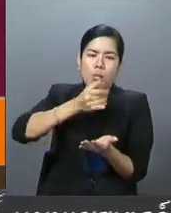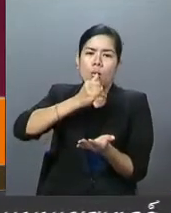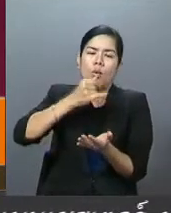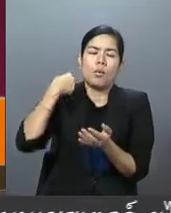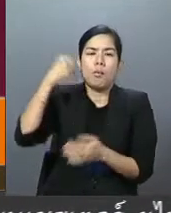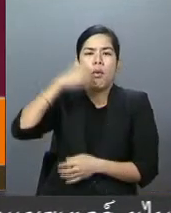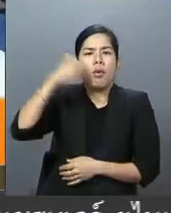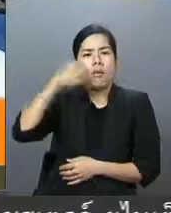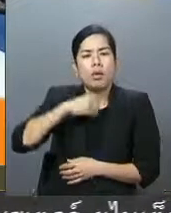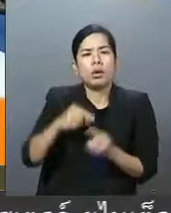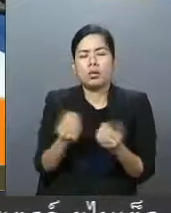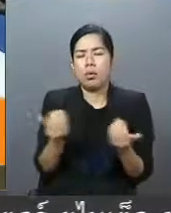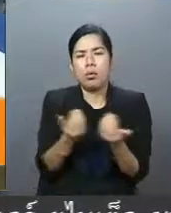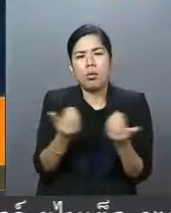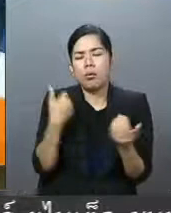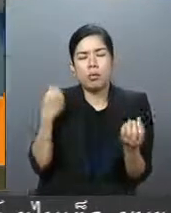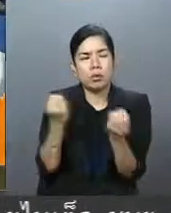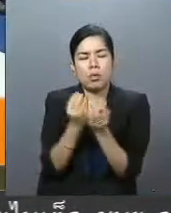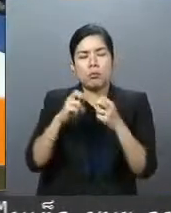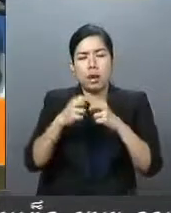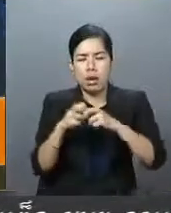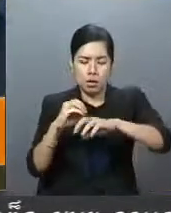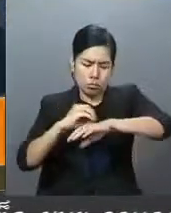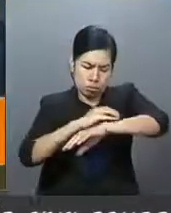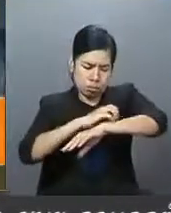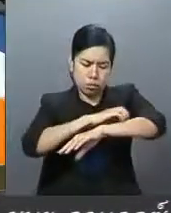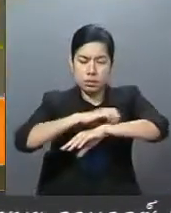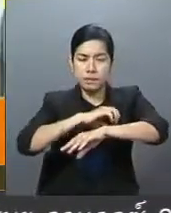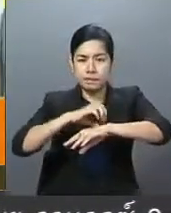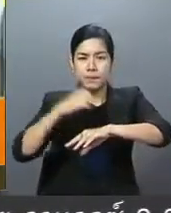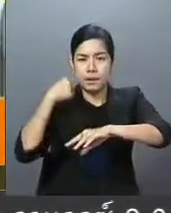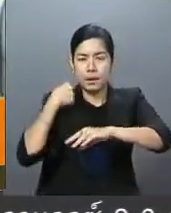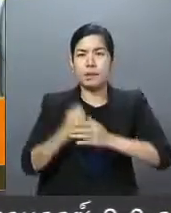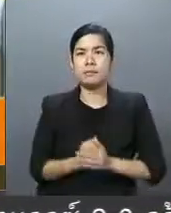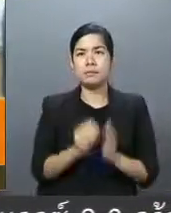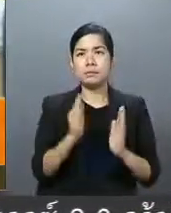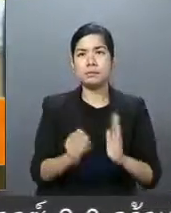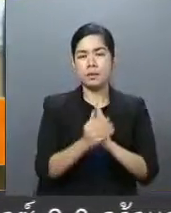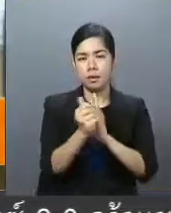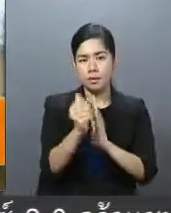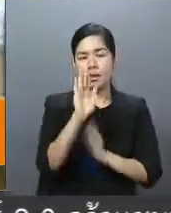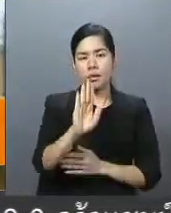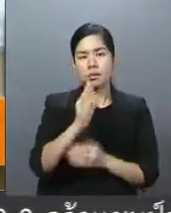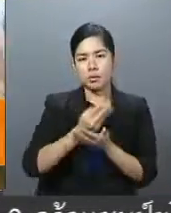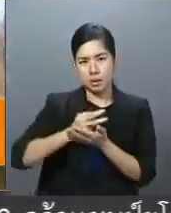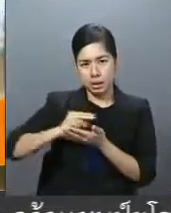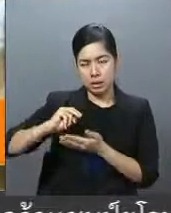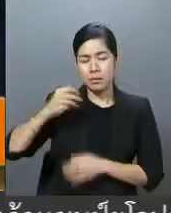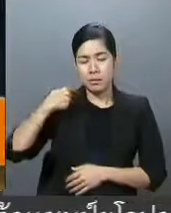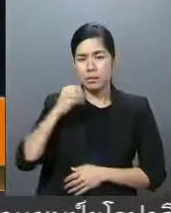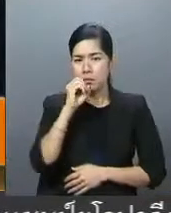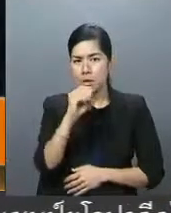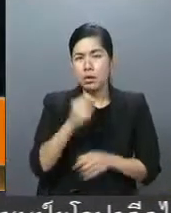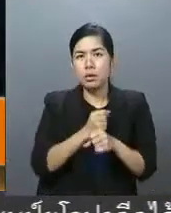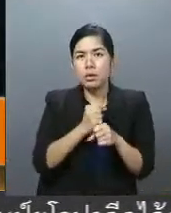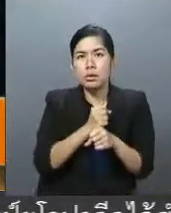ตัวเรื่องนี้นักวิชาการด้านโภชนาการจากมหาวิทยาลัยมหิดลยืนยันว่าครีมเทียมข้นหวานไม่มีสารอาห